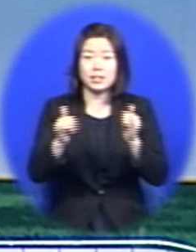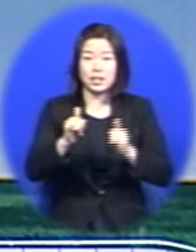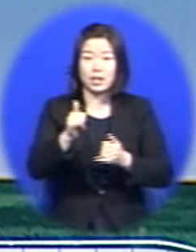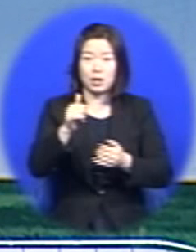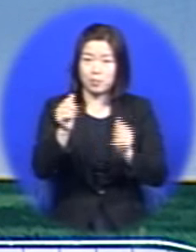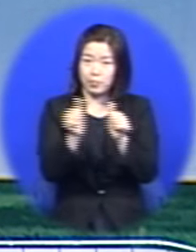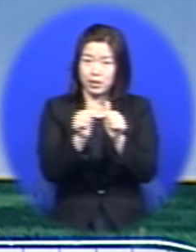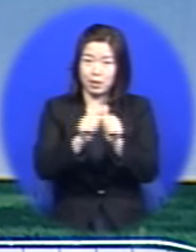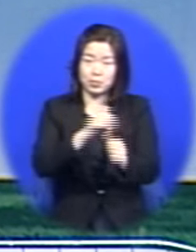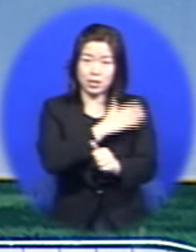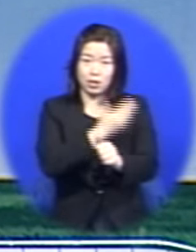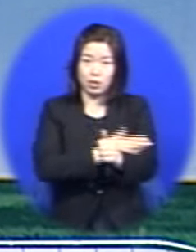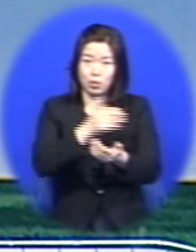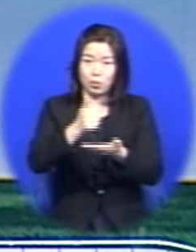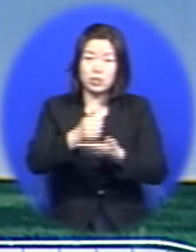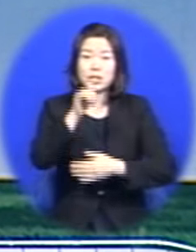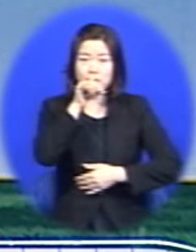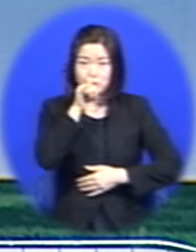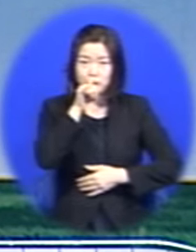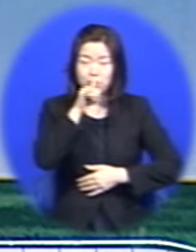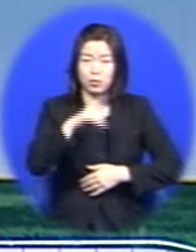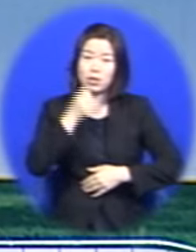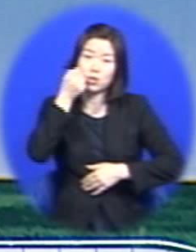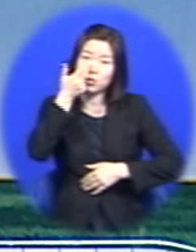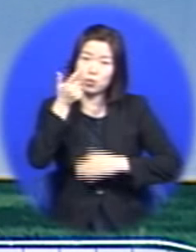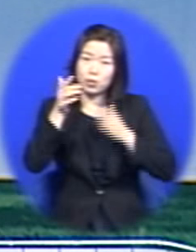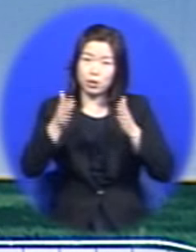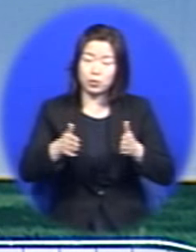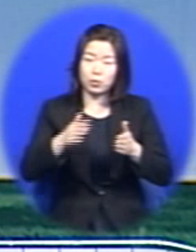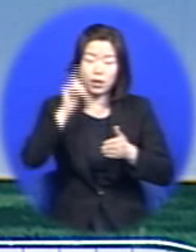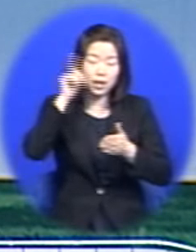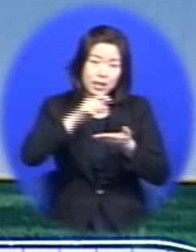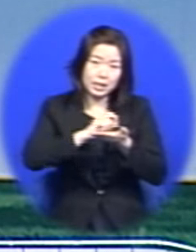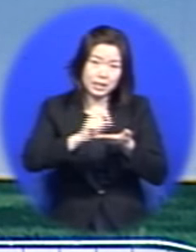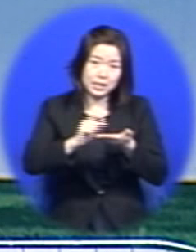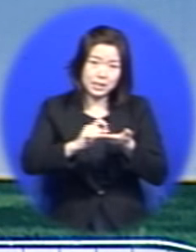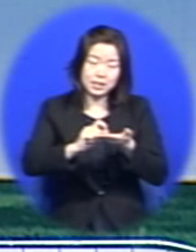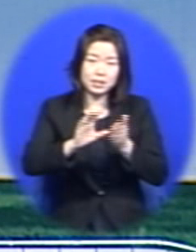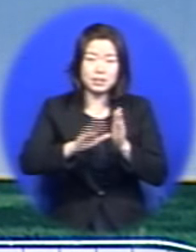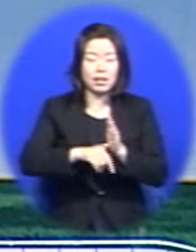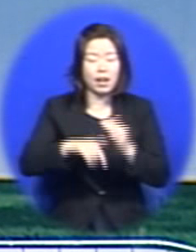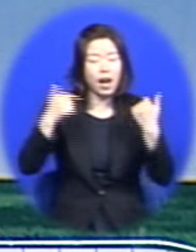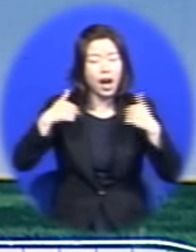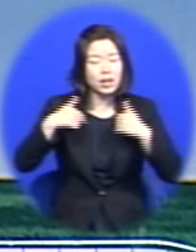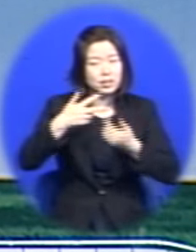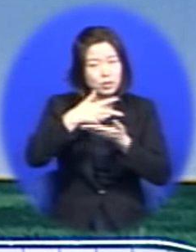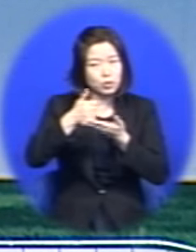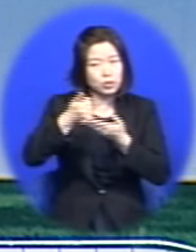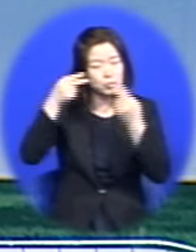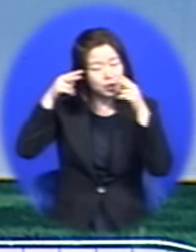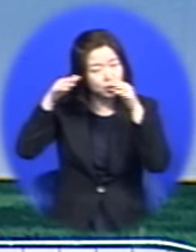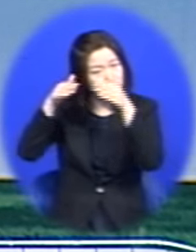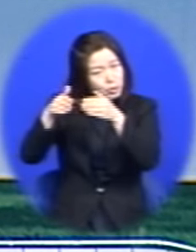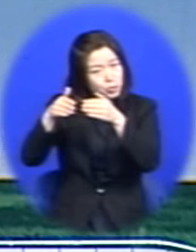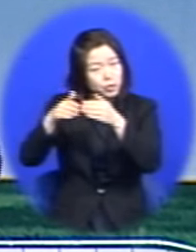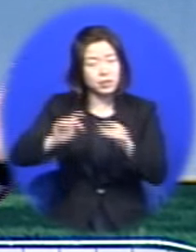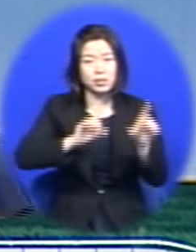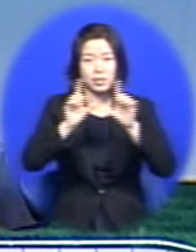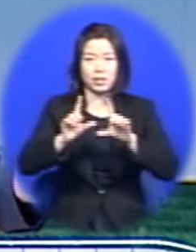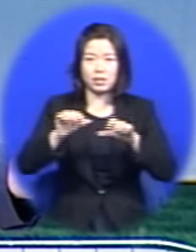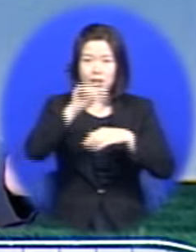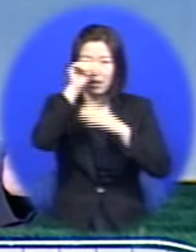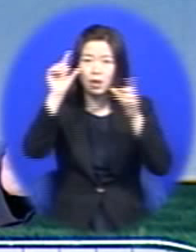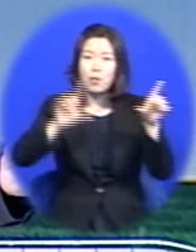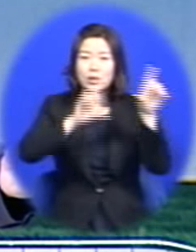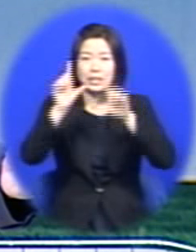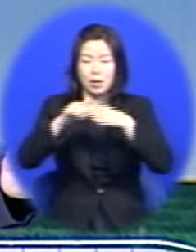권사님이 한 6개월째 일기를 쓰시면서 늘 주님을 주목하며 사셨는데 삶이